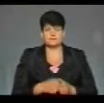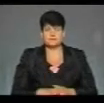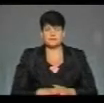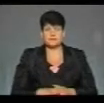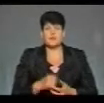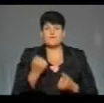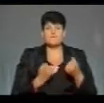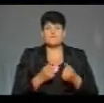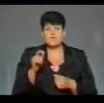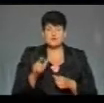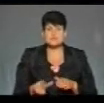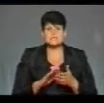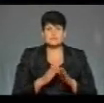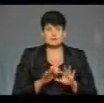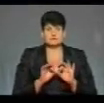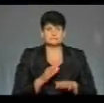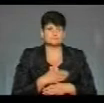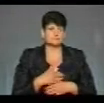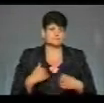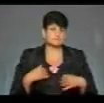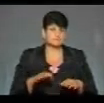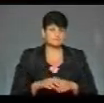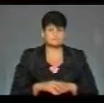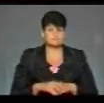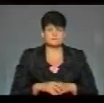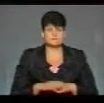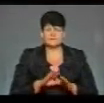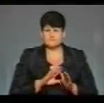Водій ситуацію коментувати відмовився.